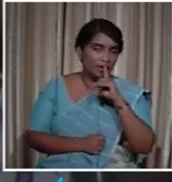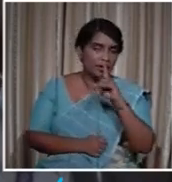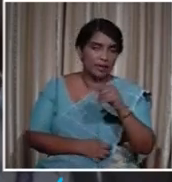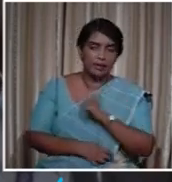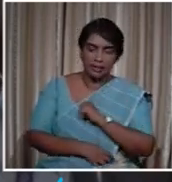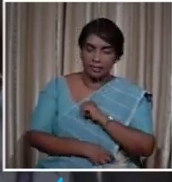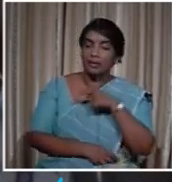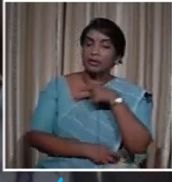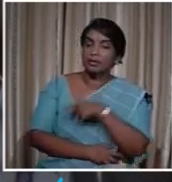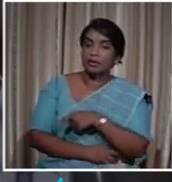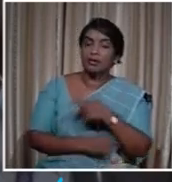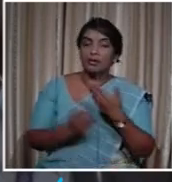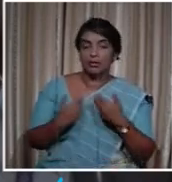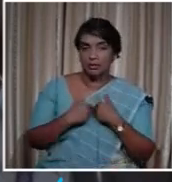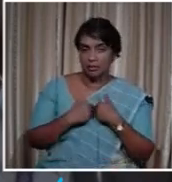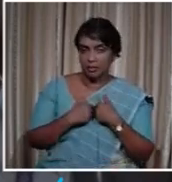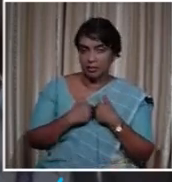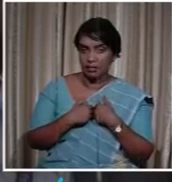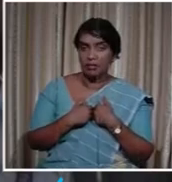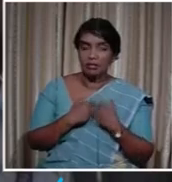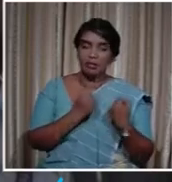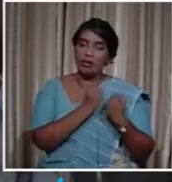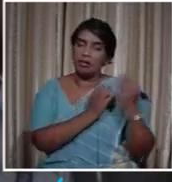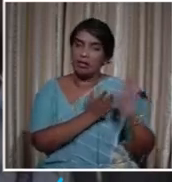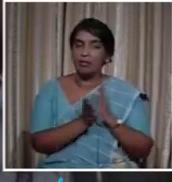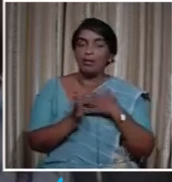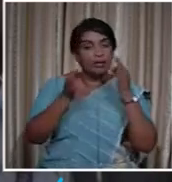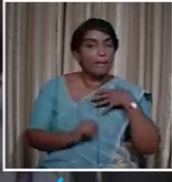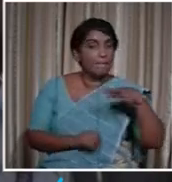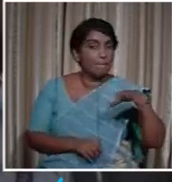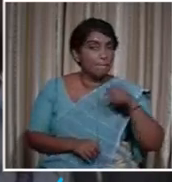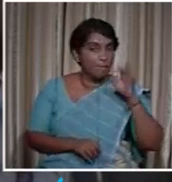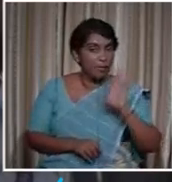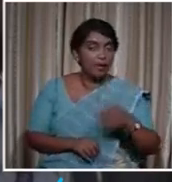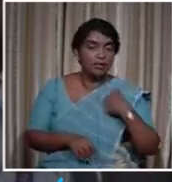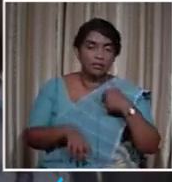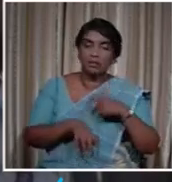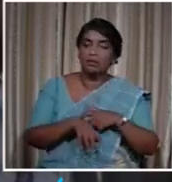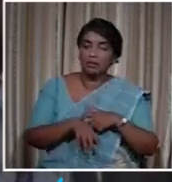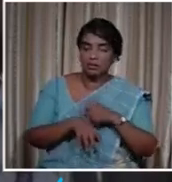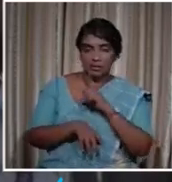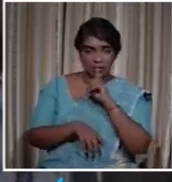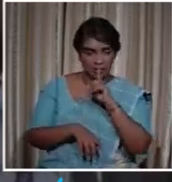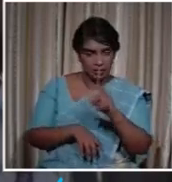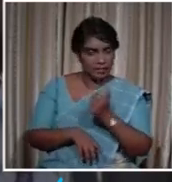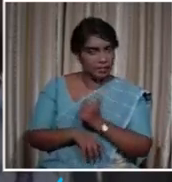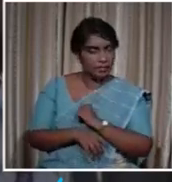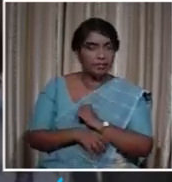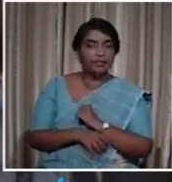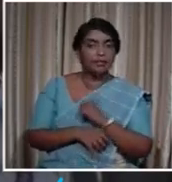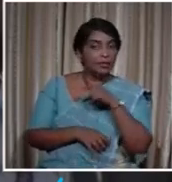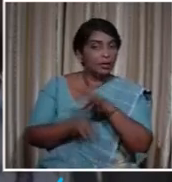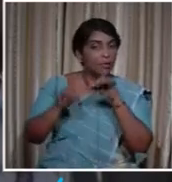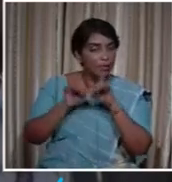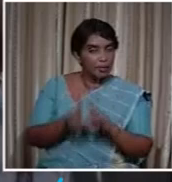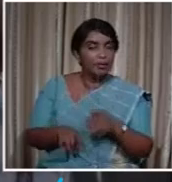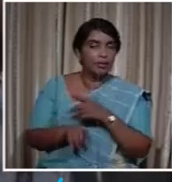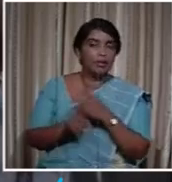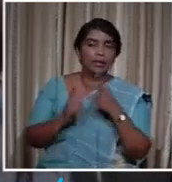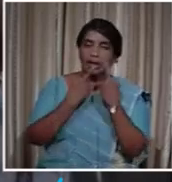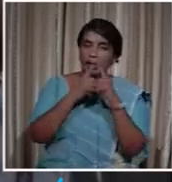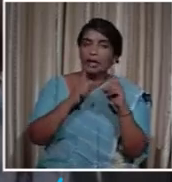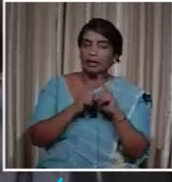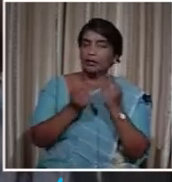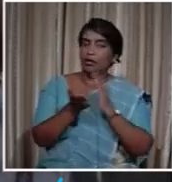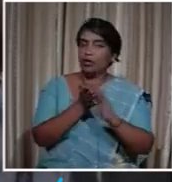வரப்பிரசாதமாக அமையும். அதனை நீங்கள் சரியாக பயன்படுத்திக் கொள்ள வேண்டும் என்பதையும் நான் இந்த இடத்திலே குறிப்பிட விரும்புகிறேன். இவ்வாறெல்லாம் இந்தியா பல உதவிகளை செய்கிறது